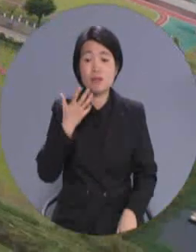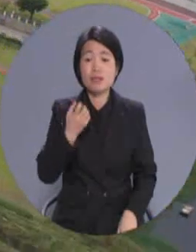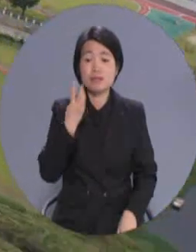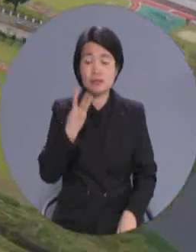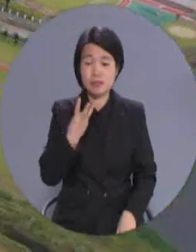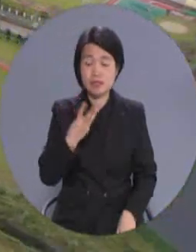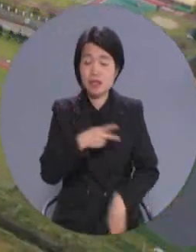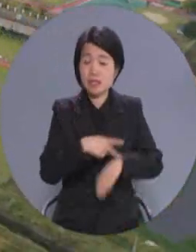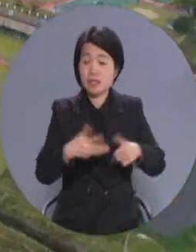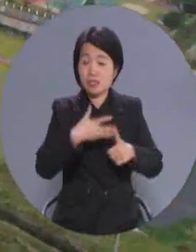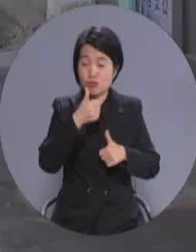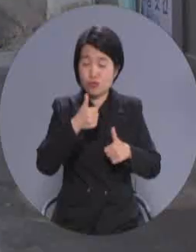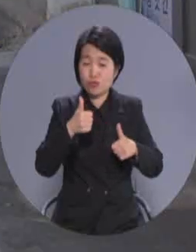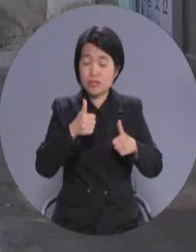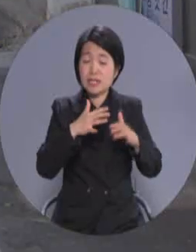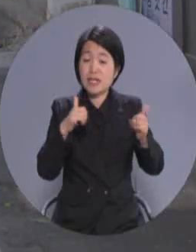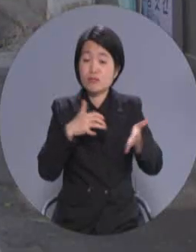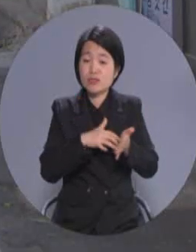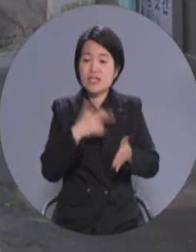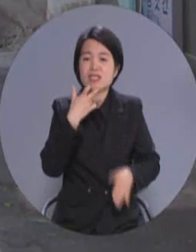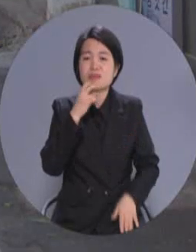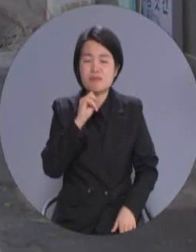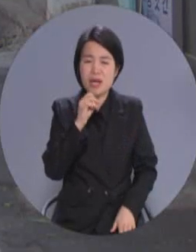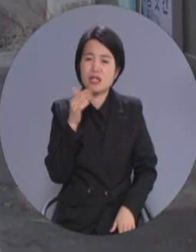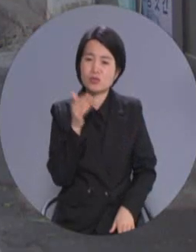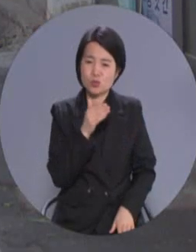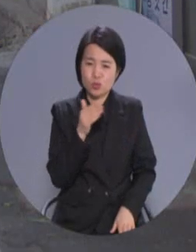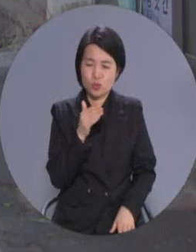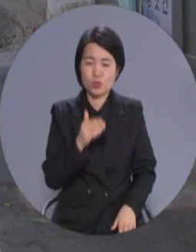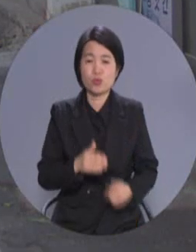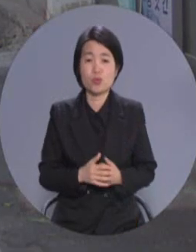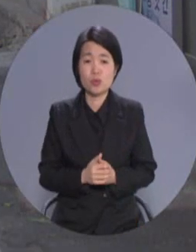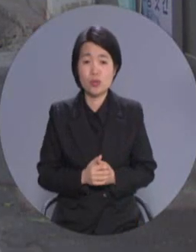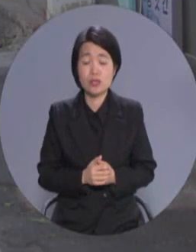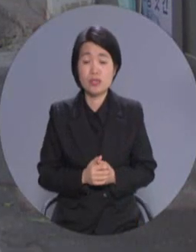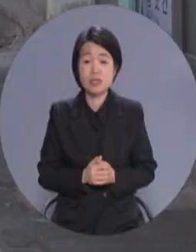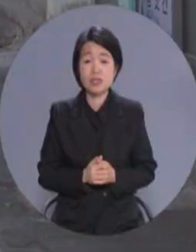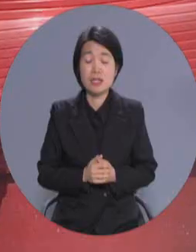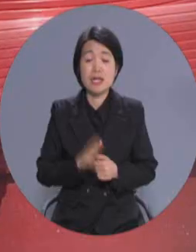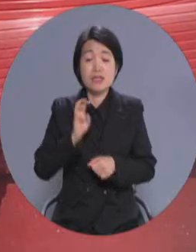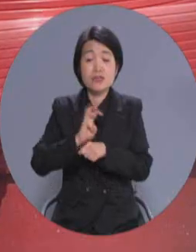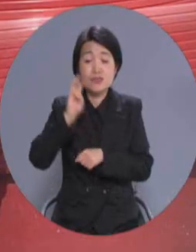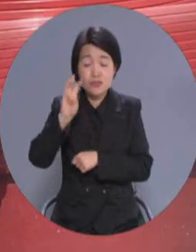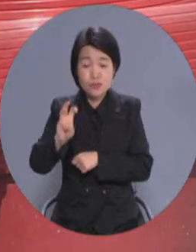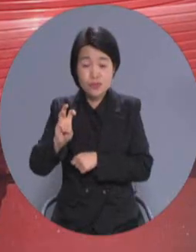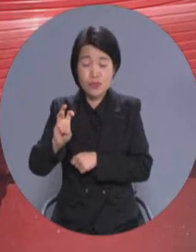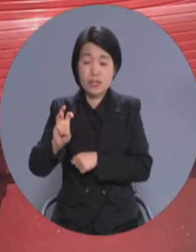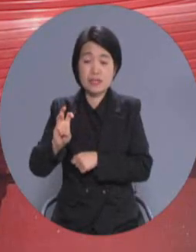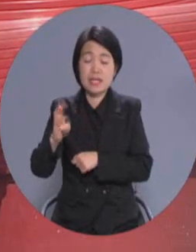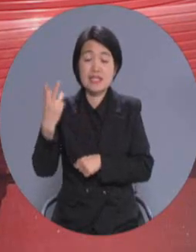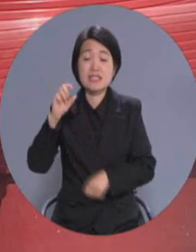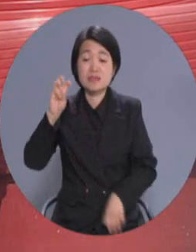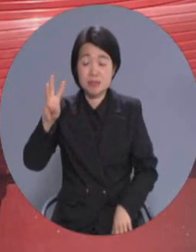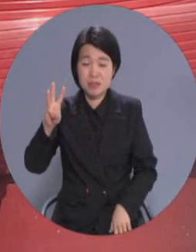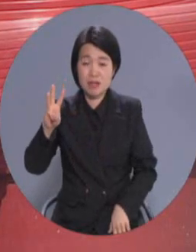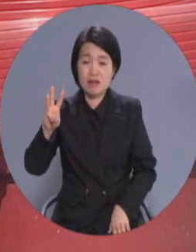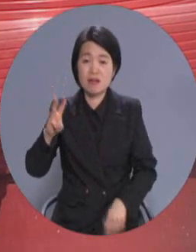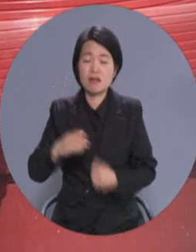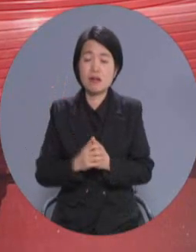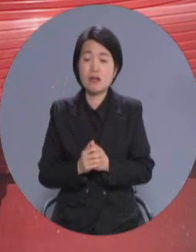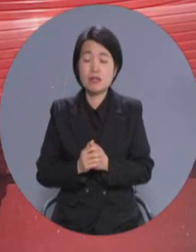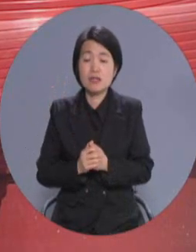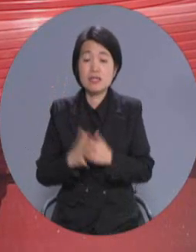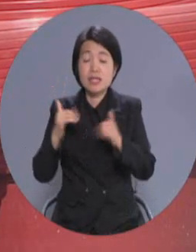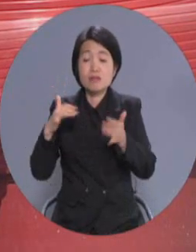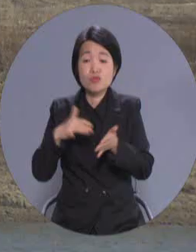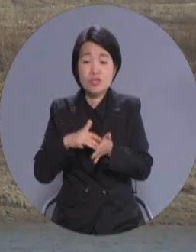1983년 신안군의 전체 인구는 12만여 명에 달했습니다. 30년 뒤인 지난해 12월 말 기준 신안군의